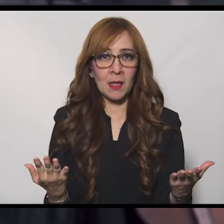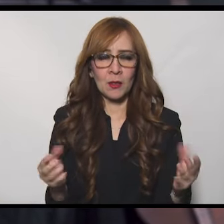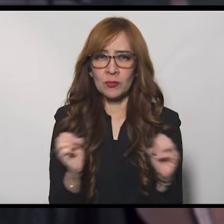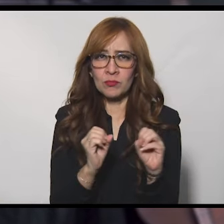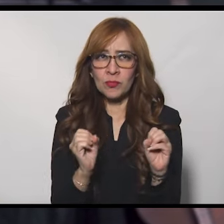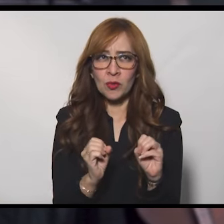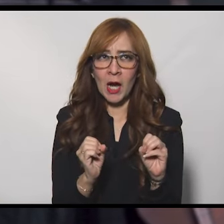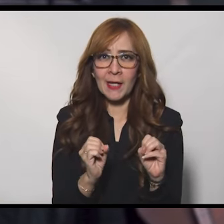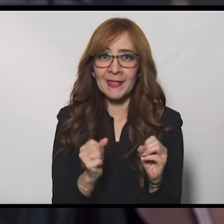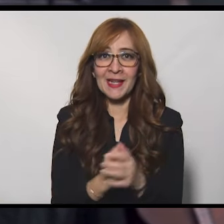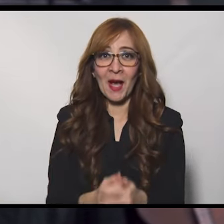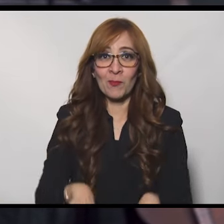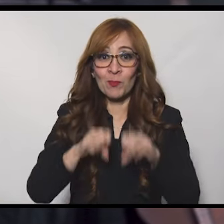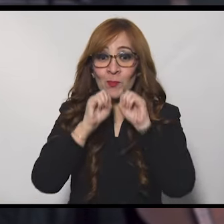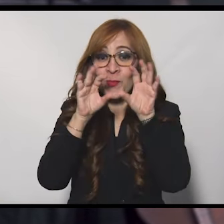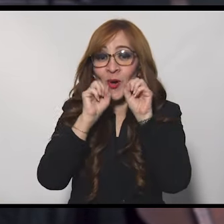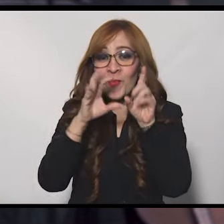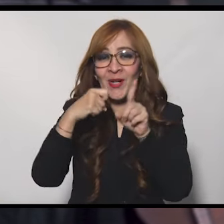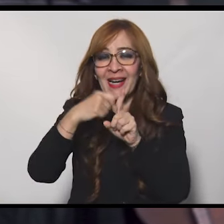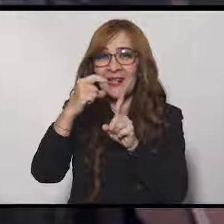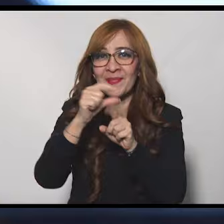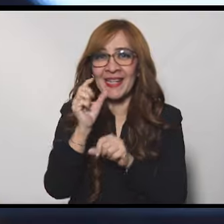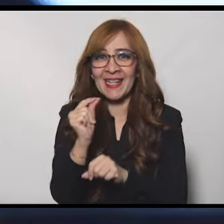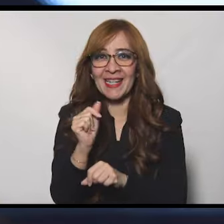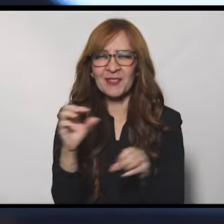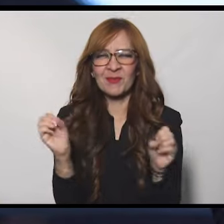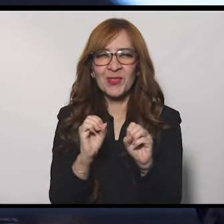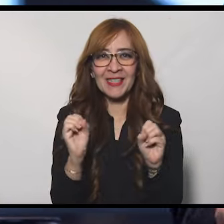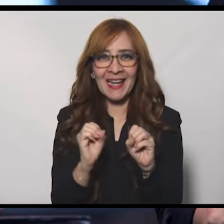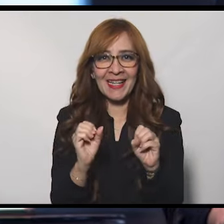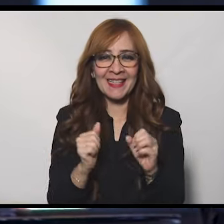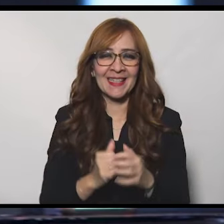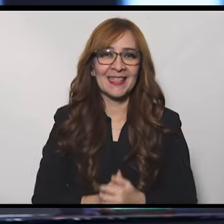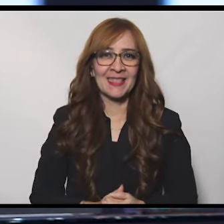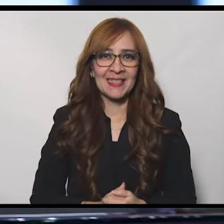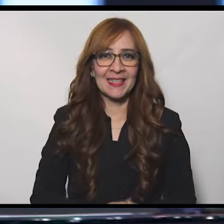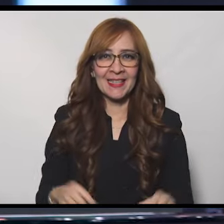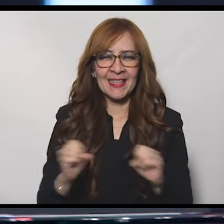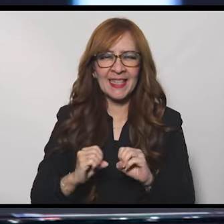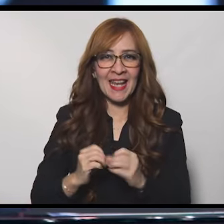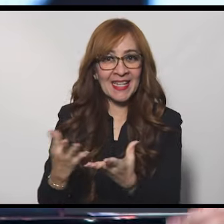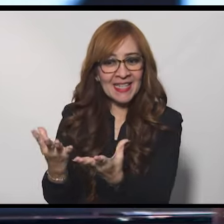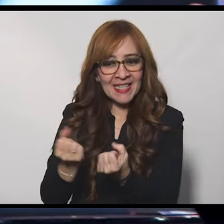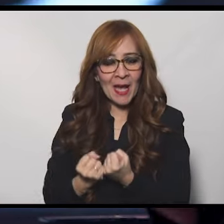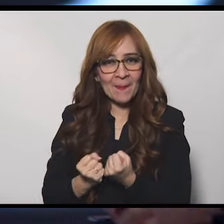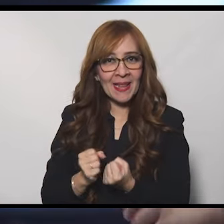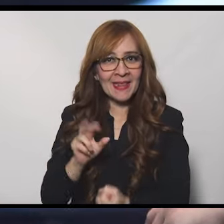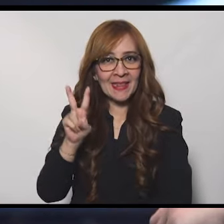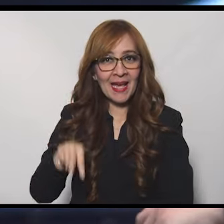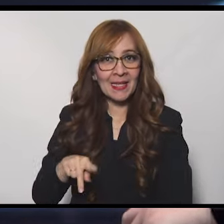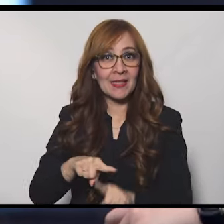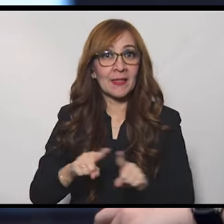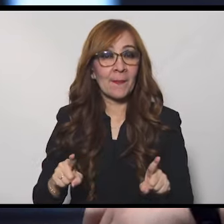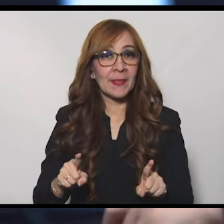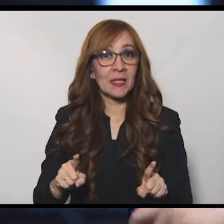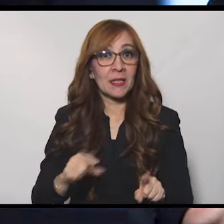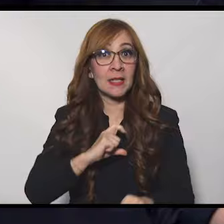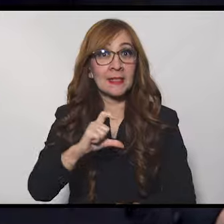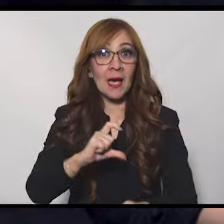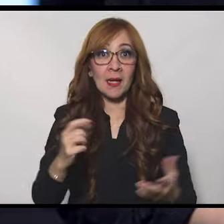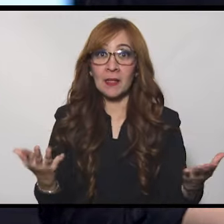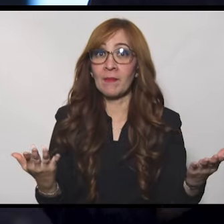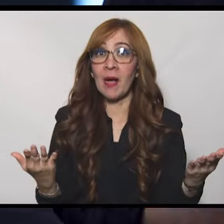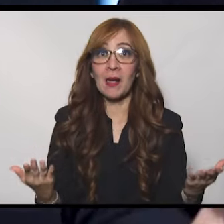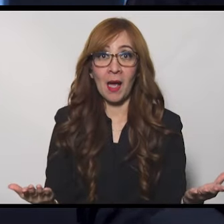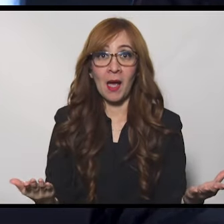Bukan dengan promo KPR ya Bapak Ibu. Gak ada cashbacknya. Tapi dengan cara apa? Dengan